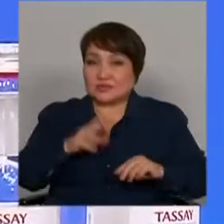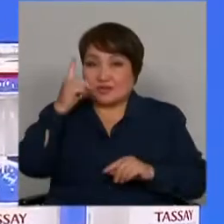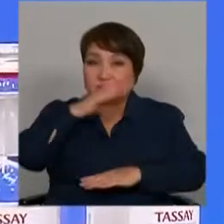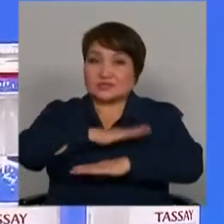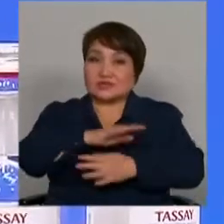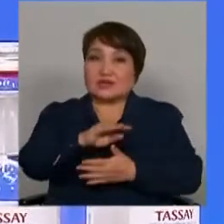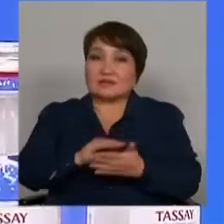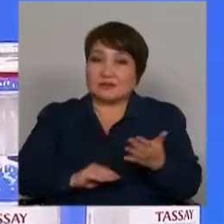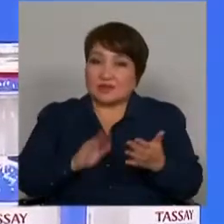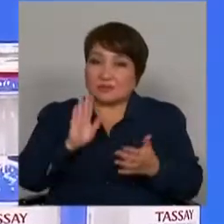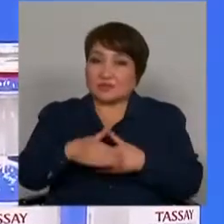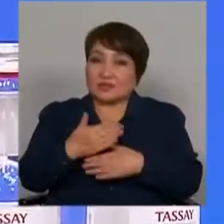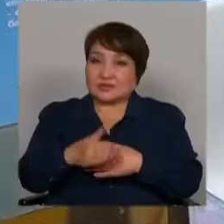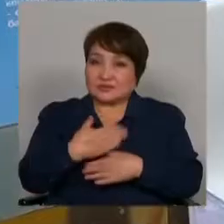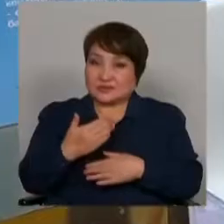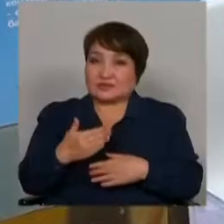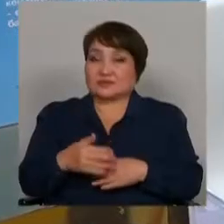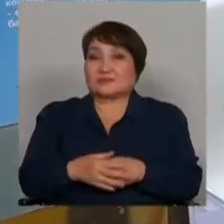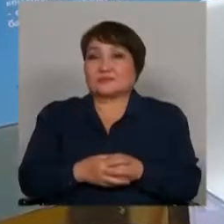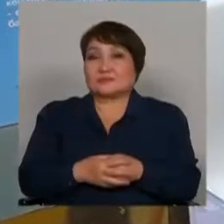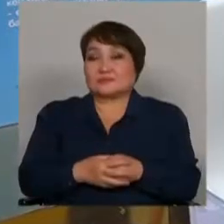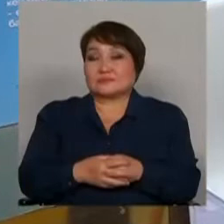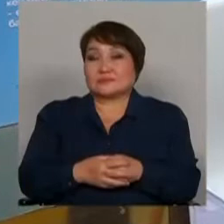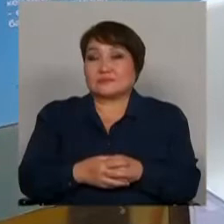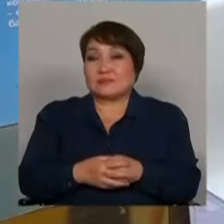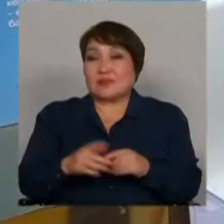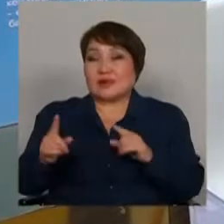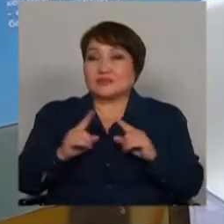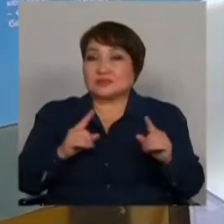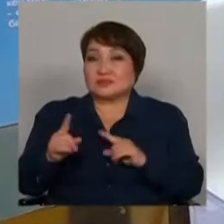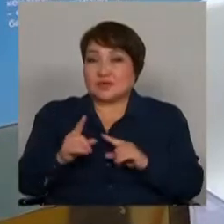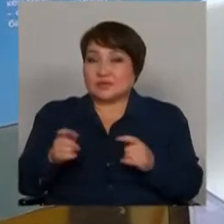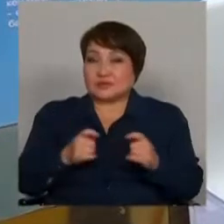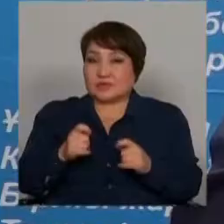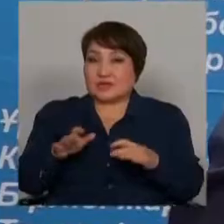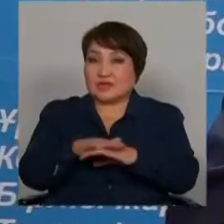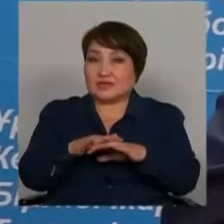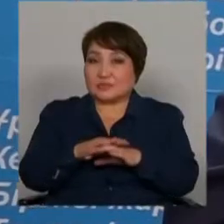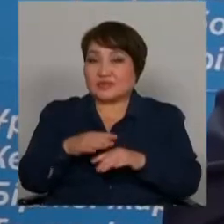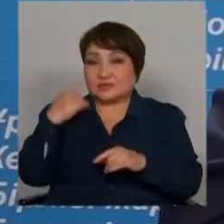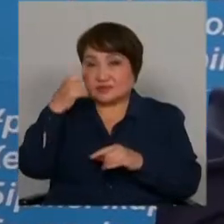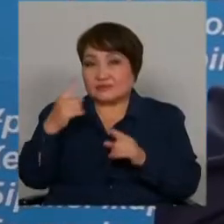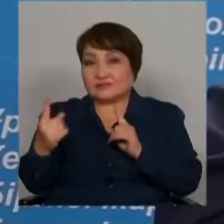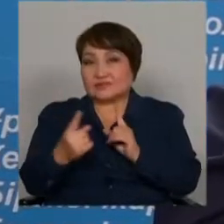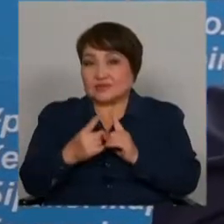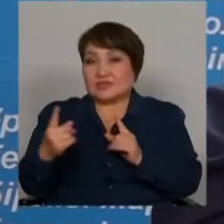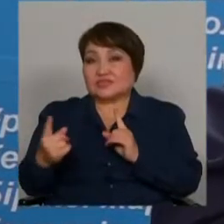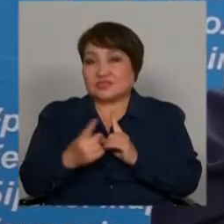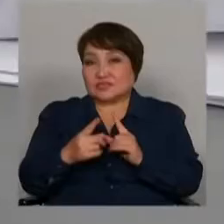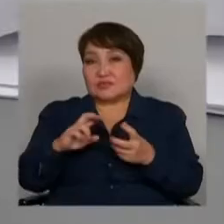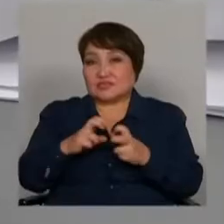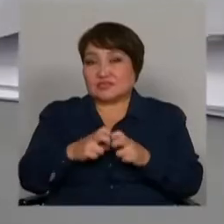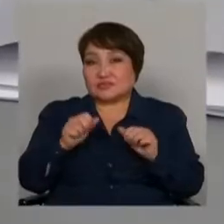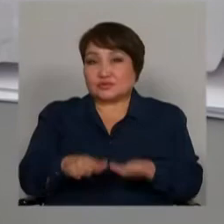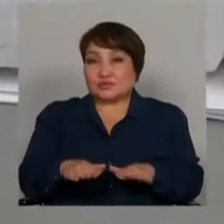болады. Жауапкершілікке тартамыз. Жиында басқарма өкілдері халықпен жеке шығып та мәселелерін шешуге көмектесті. Айта кетейік, бұл